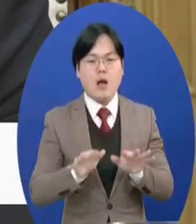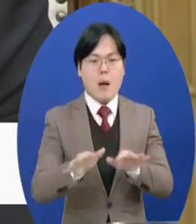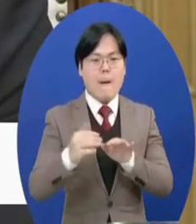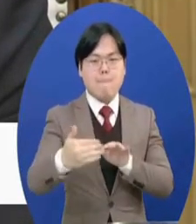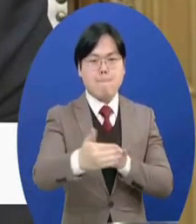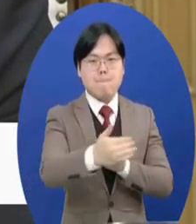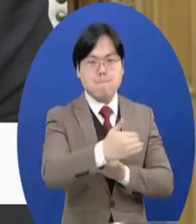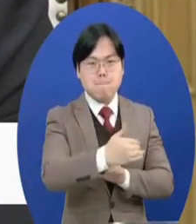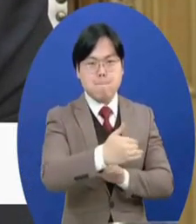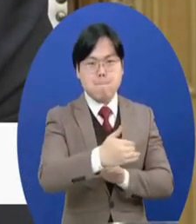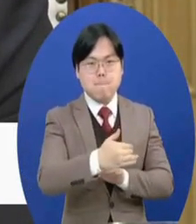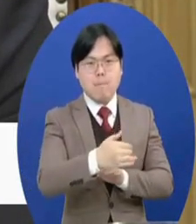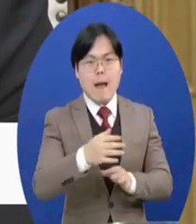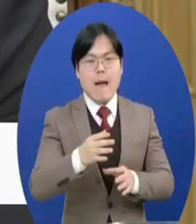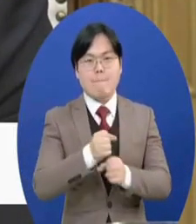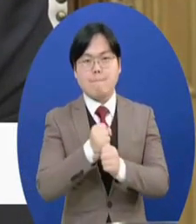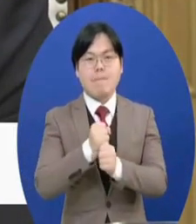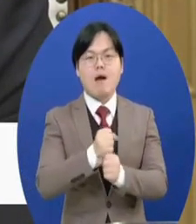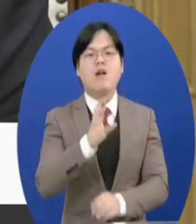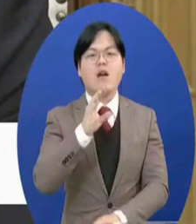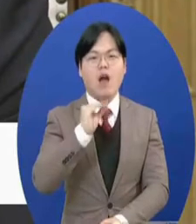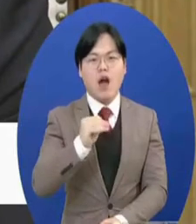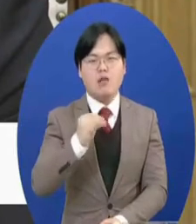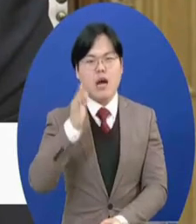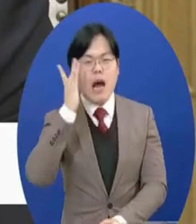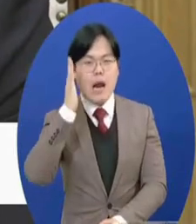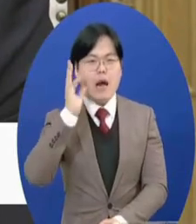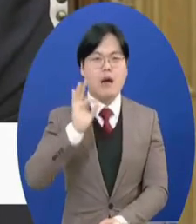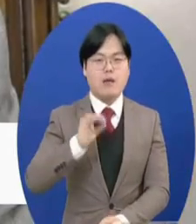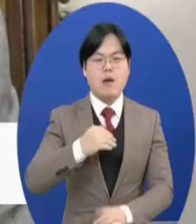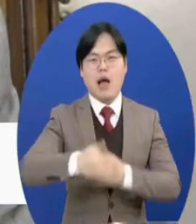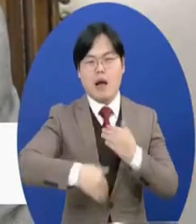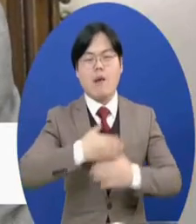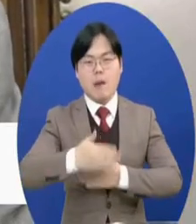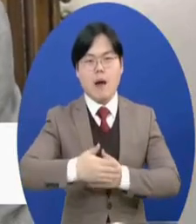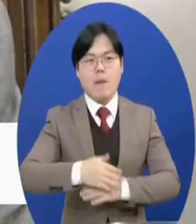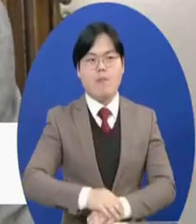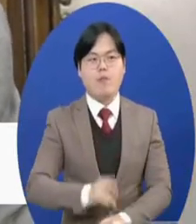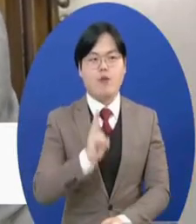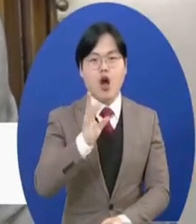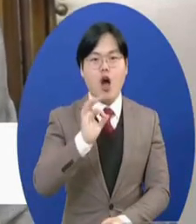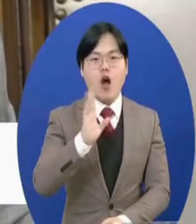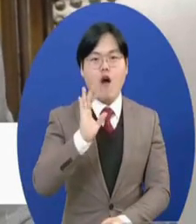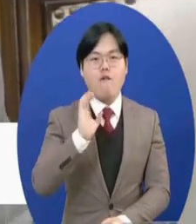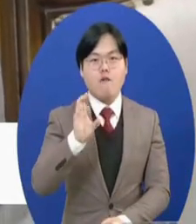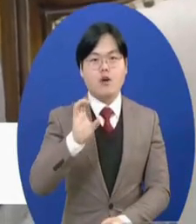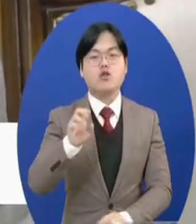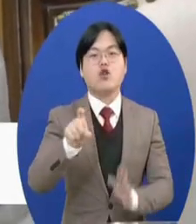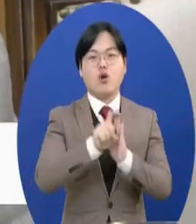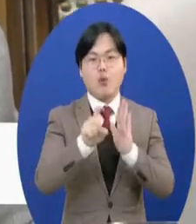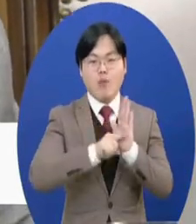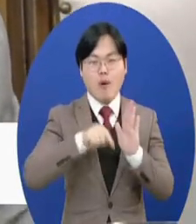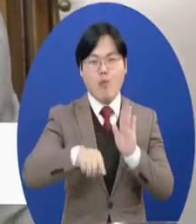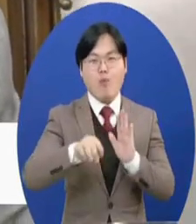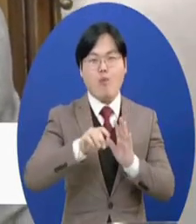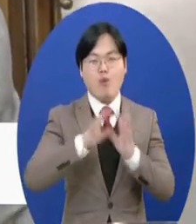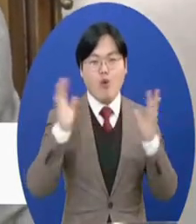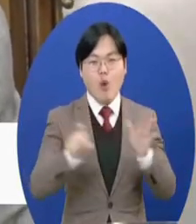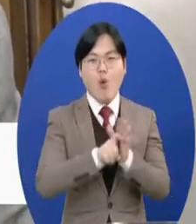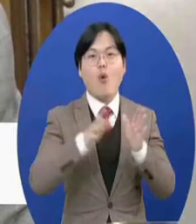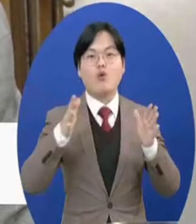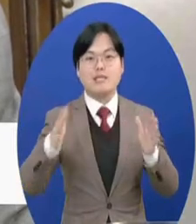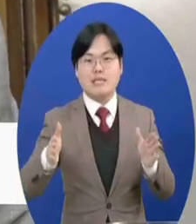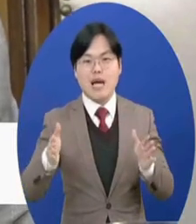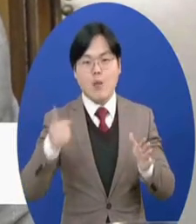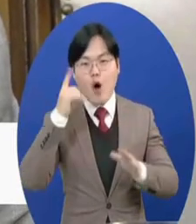барь гэсэн ийм л одоо тактик бид нар хэрэгжүүлж байгаа. Ковакс хөтөлбөрт болох тэр бүх одоо шаардлагатай хугацаанд Монгол улс